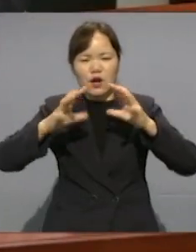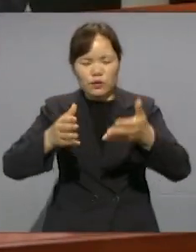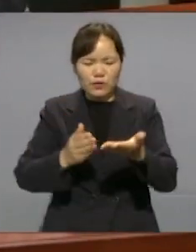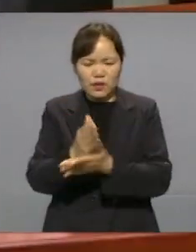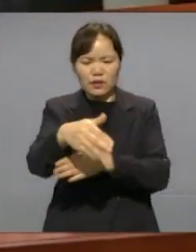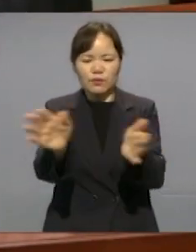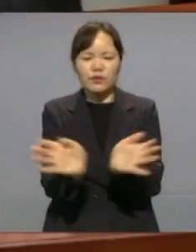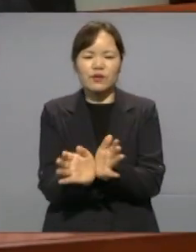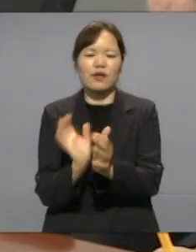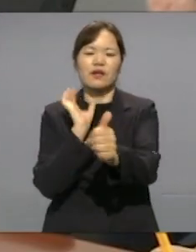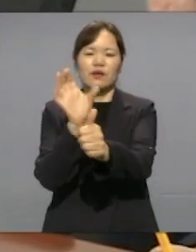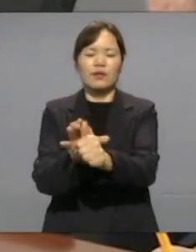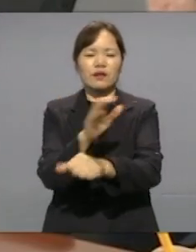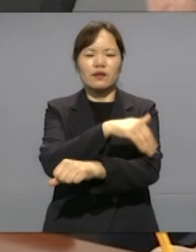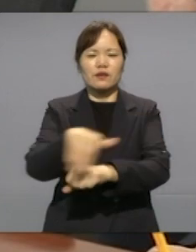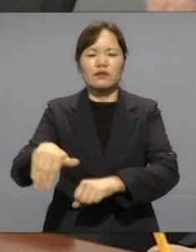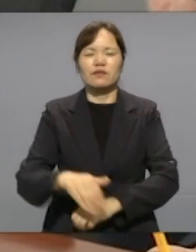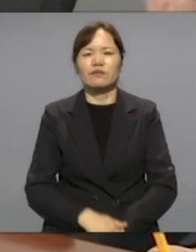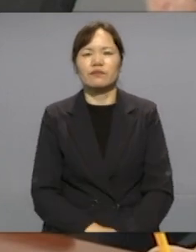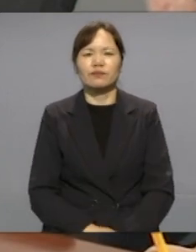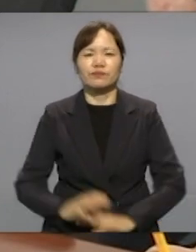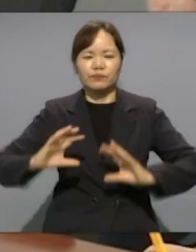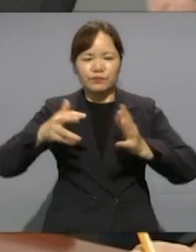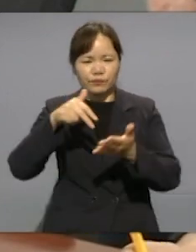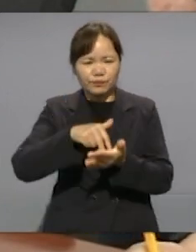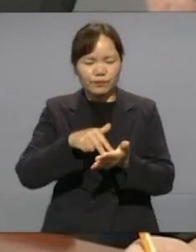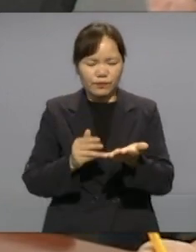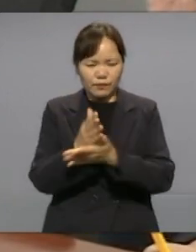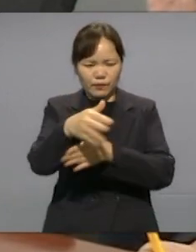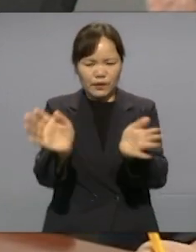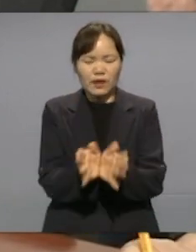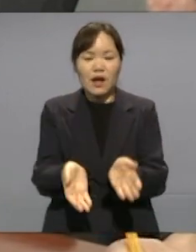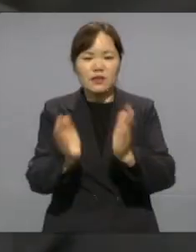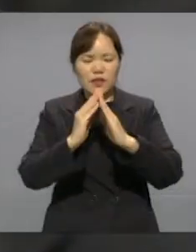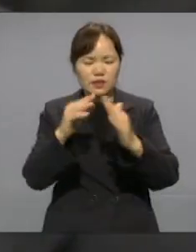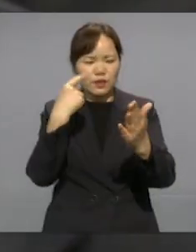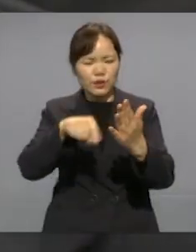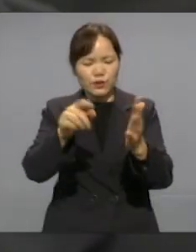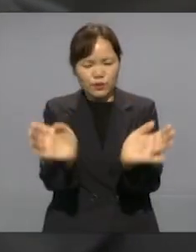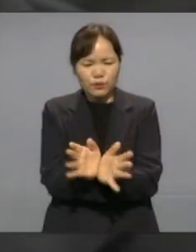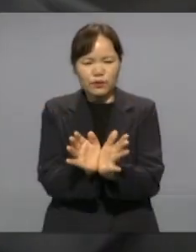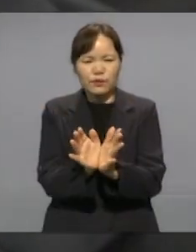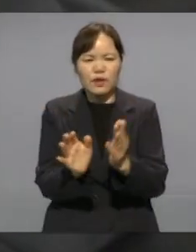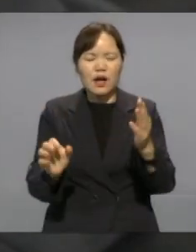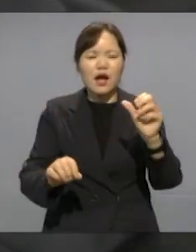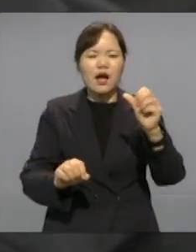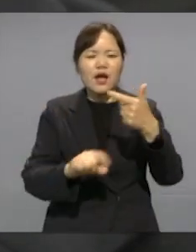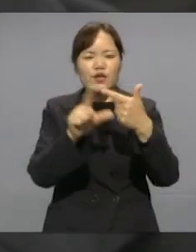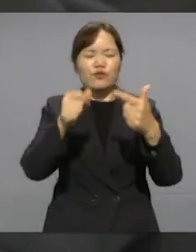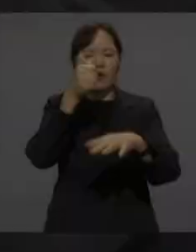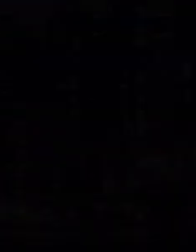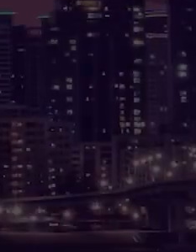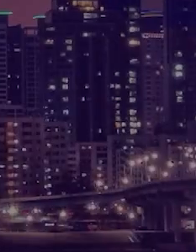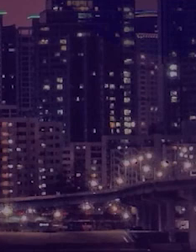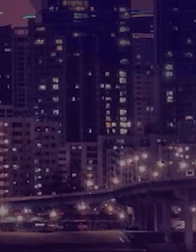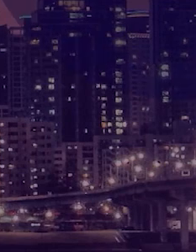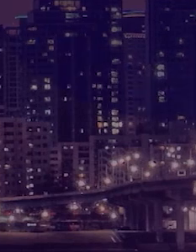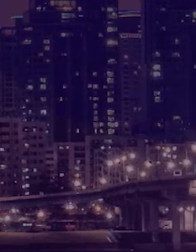한다는 방침입니다. 국가 차원의 전문기관 설치는 교육부가 이달 말 발표할 예정입니다.